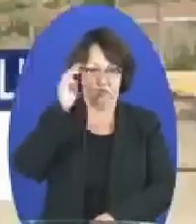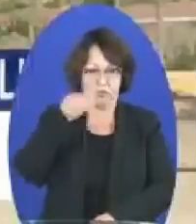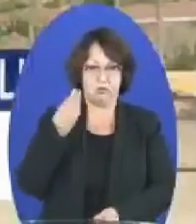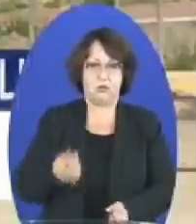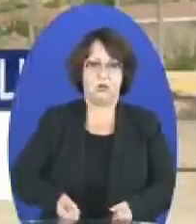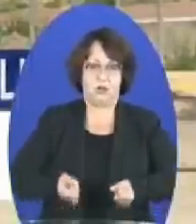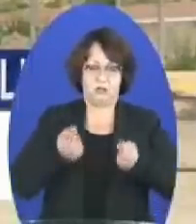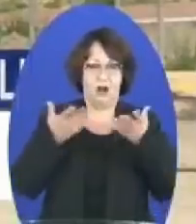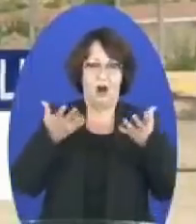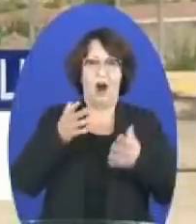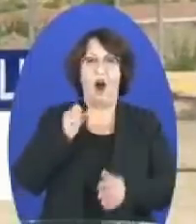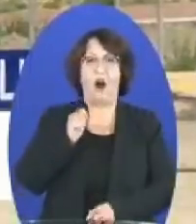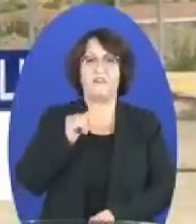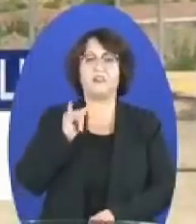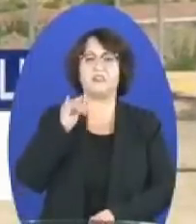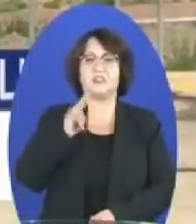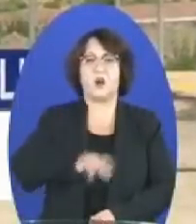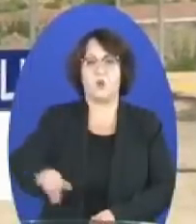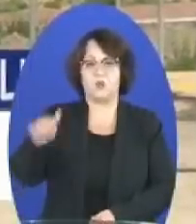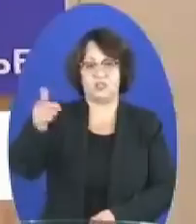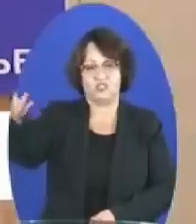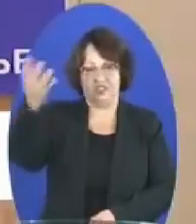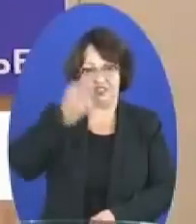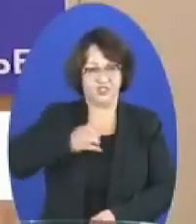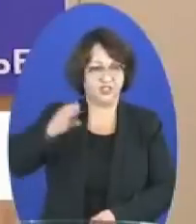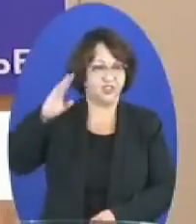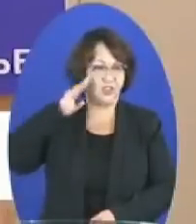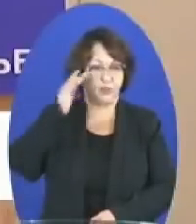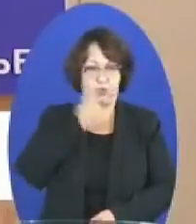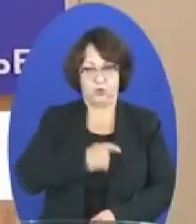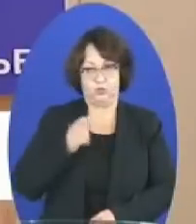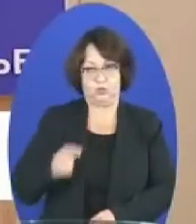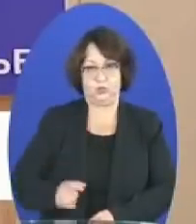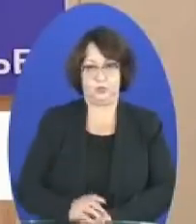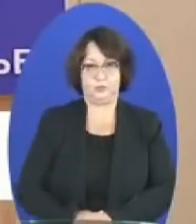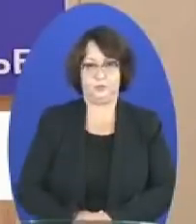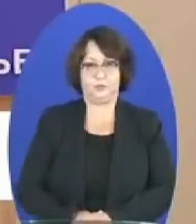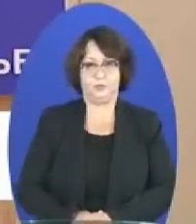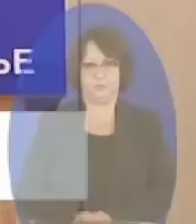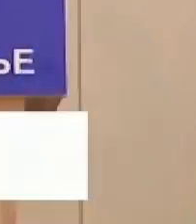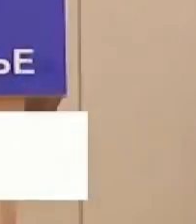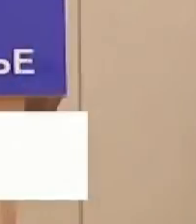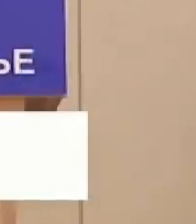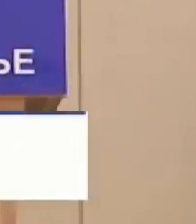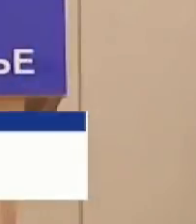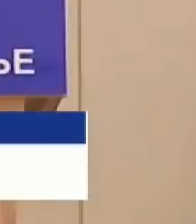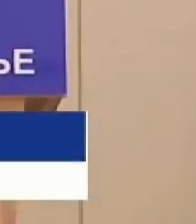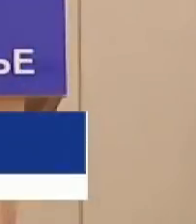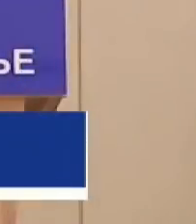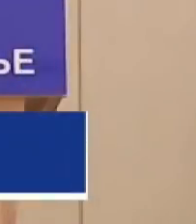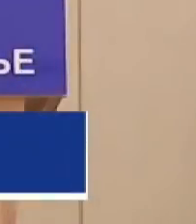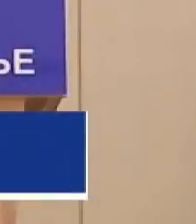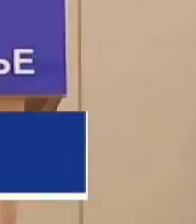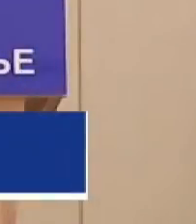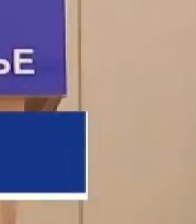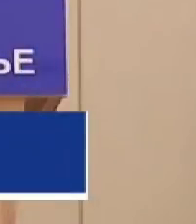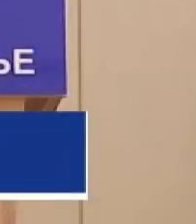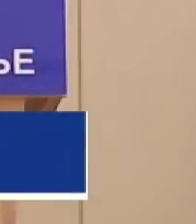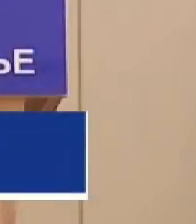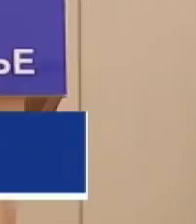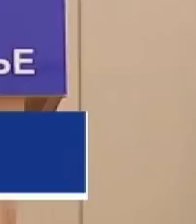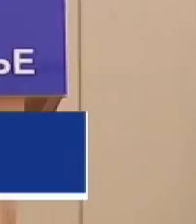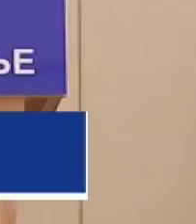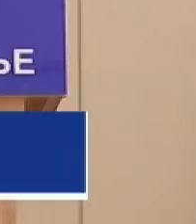Энэ нь Афганистан улсаас ирсэн цэргийн алба хаагчд юм байна. 33-т нь бол коронавирус илрээгүй. Гэхдээ бид нар энэ дараагийн